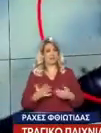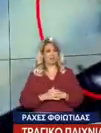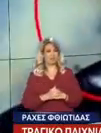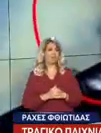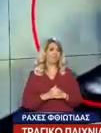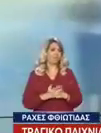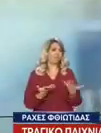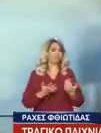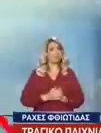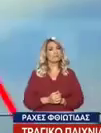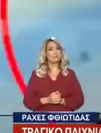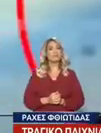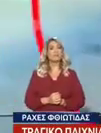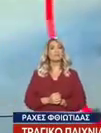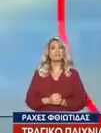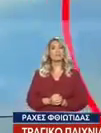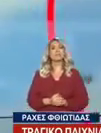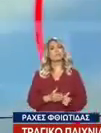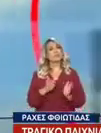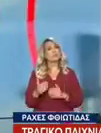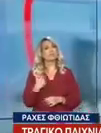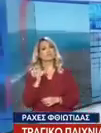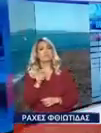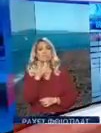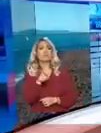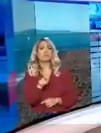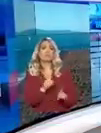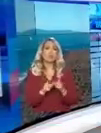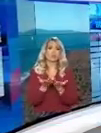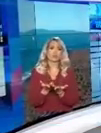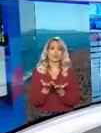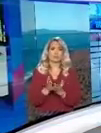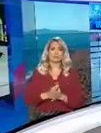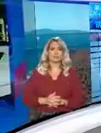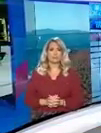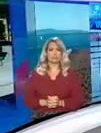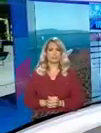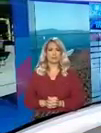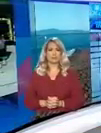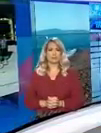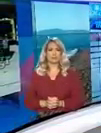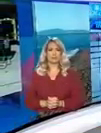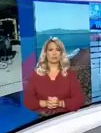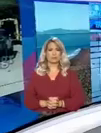Και ζήτησα και τον ευχαριστώ πολύ να θυμηθεί μερικά πράγματα από αυτήν τη δίκη που έγινε, κύριε Κούγια, πριν από